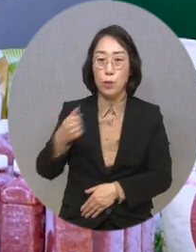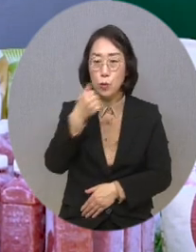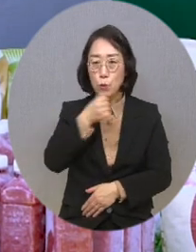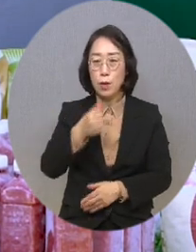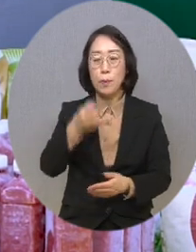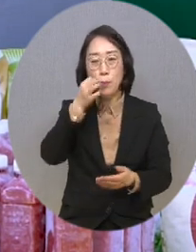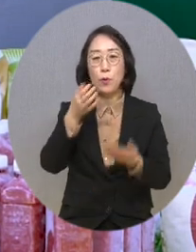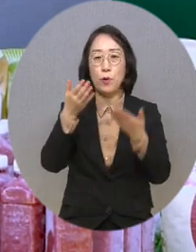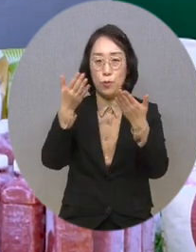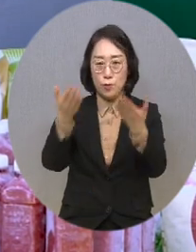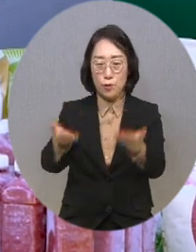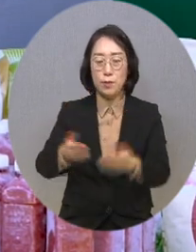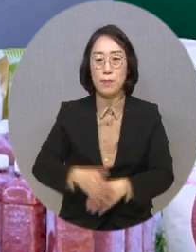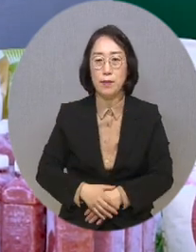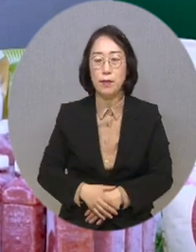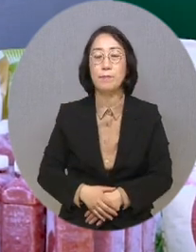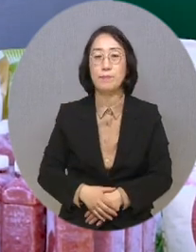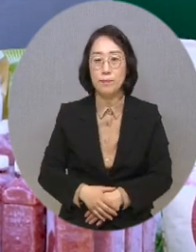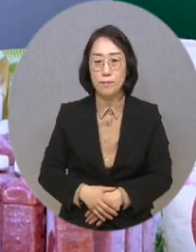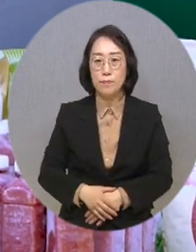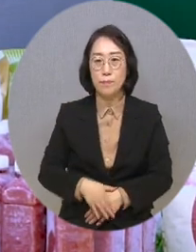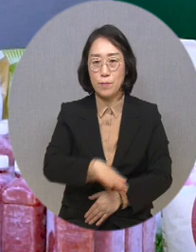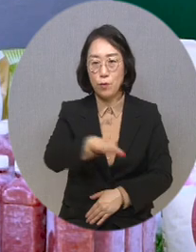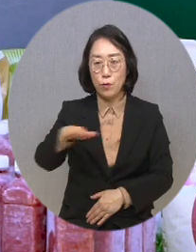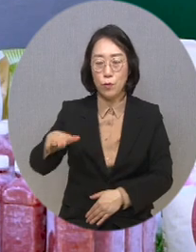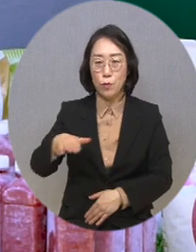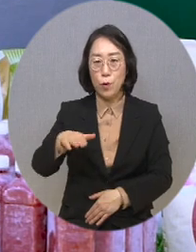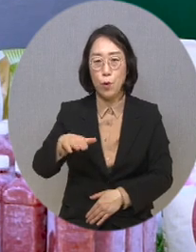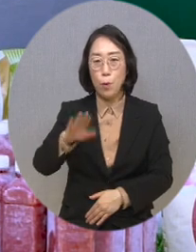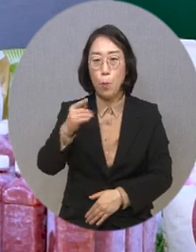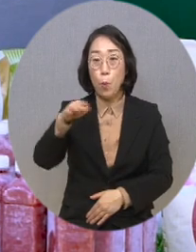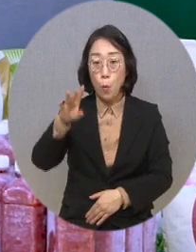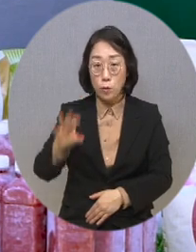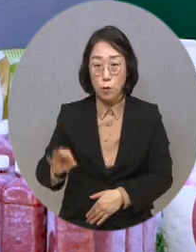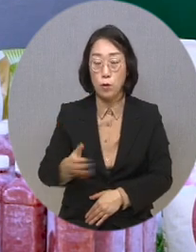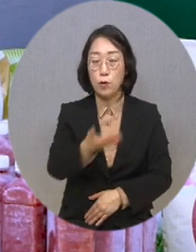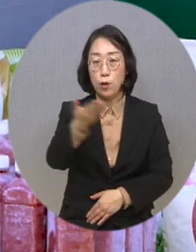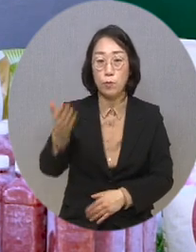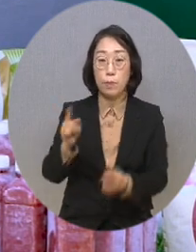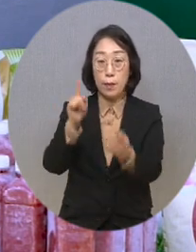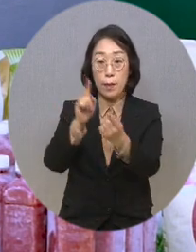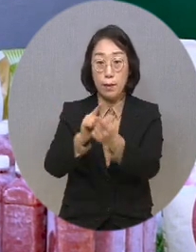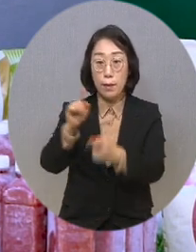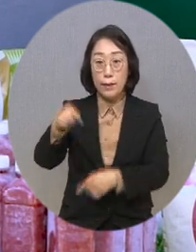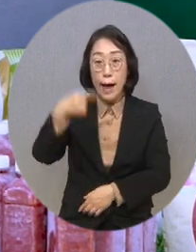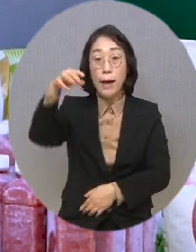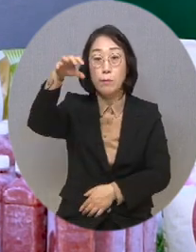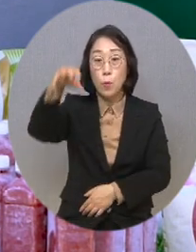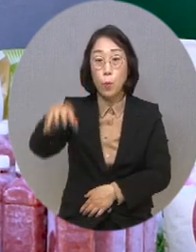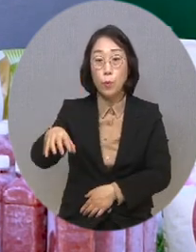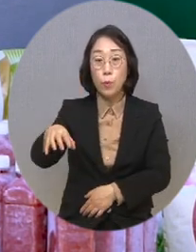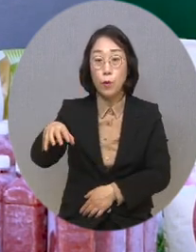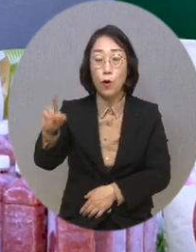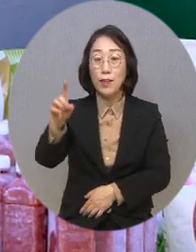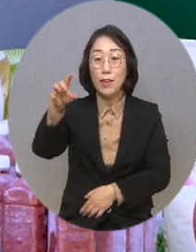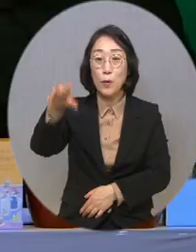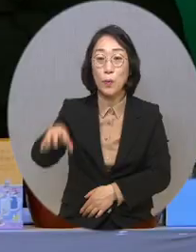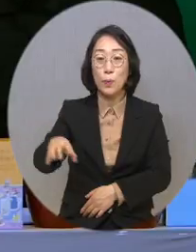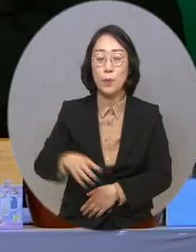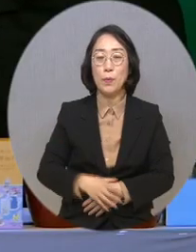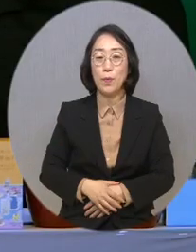직접 보여드리고 있습니다. 자, 지금 저희는 전남 보성에서 여러분들 만났고요. 다음 목적지는 어디로 갈